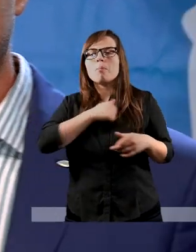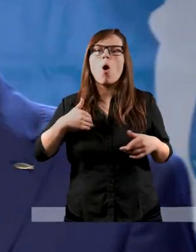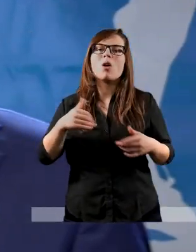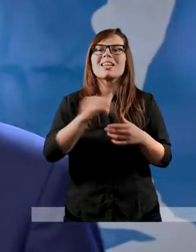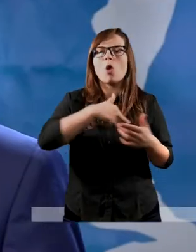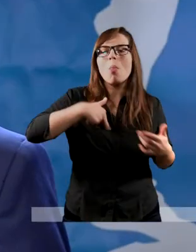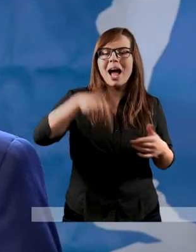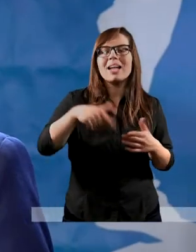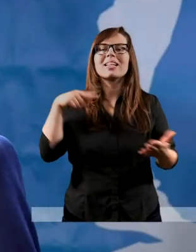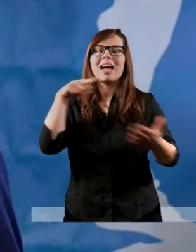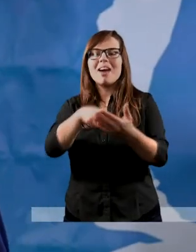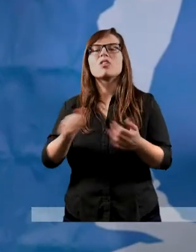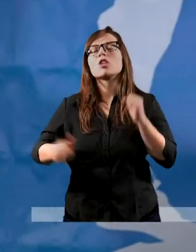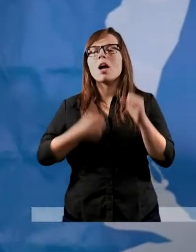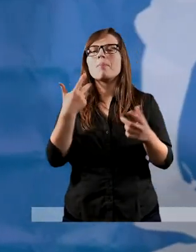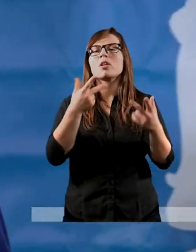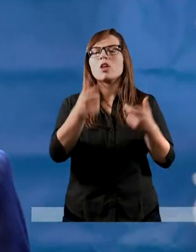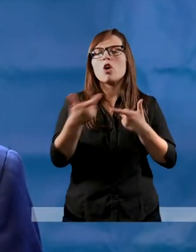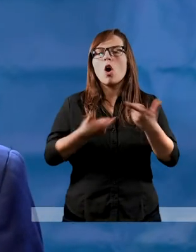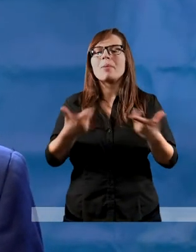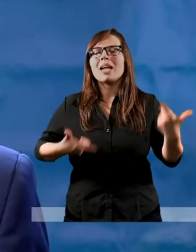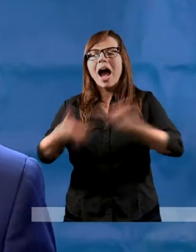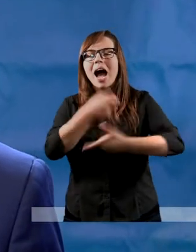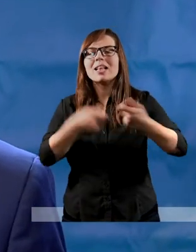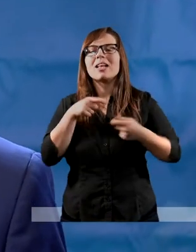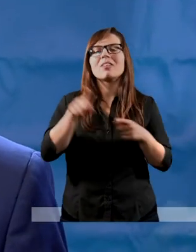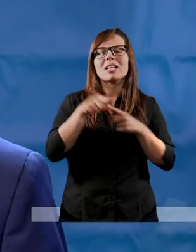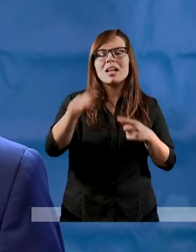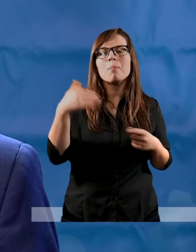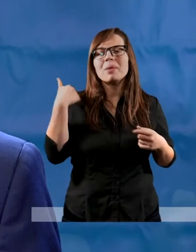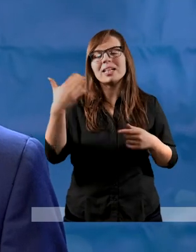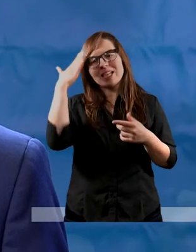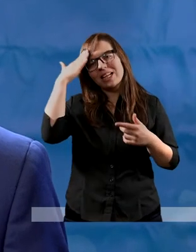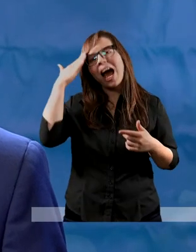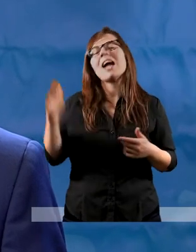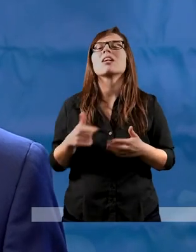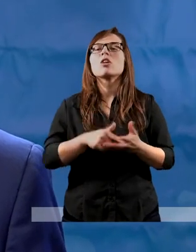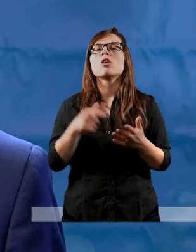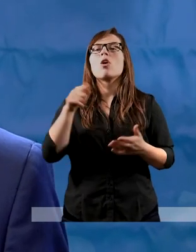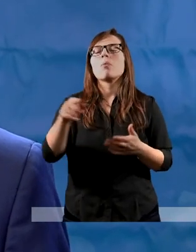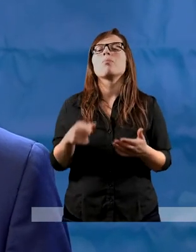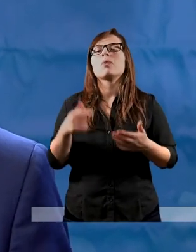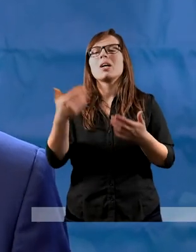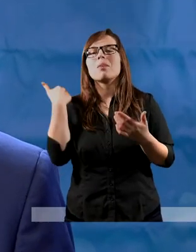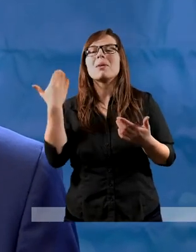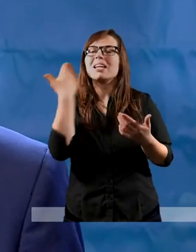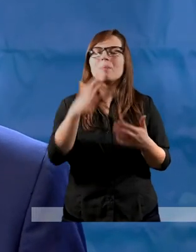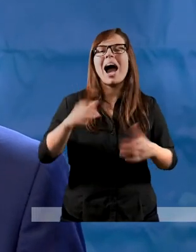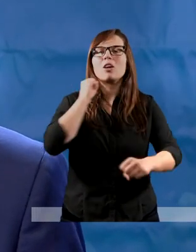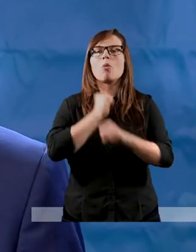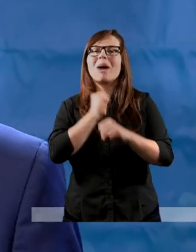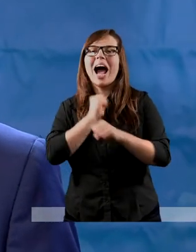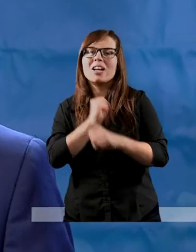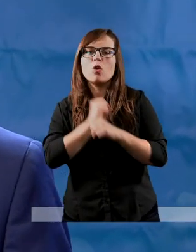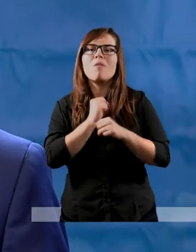do nas trafili, żeby rozwinąć handel. No i właśnie, z tego też byli bardzo znani, że potrafili liczyć pieniądze, byli bardzo